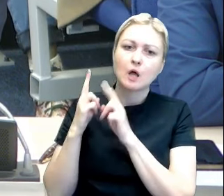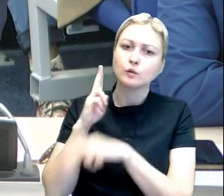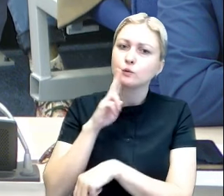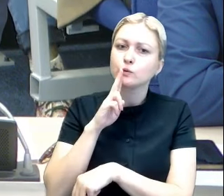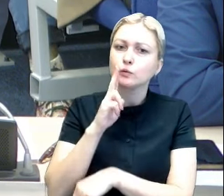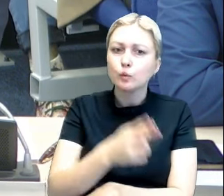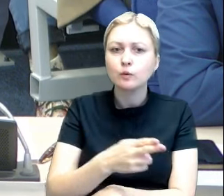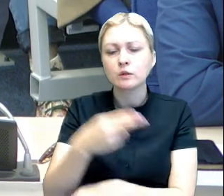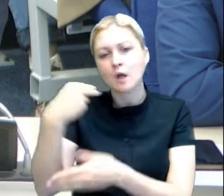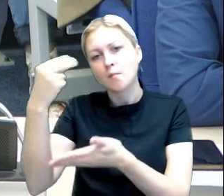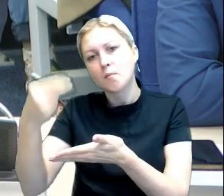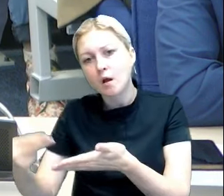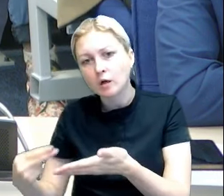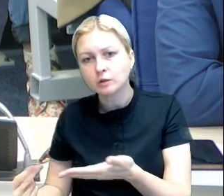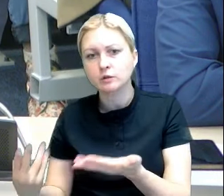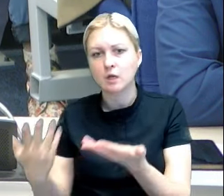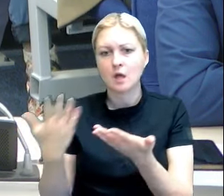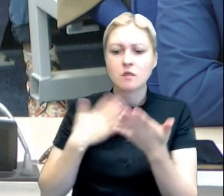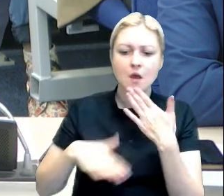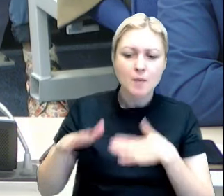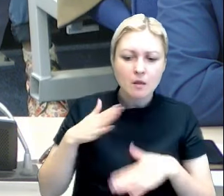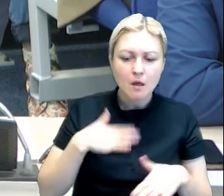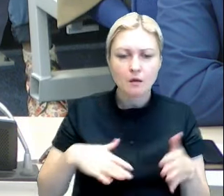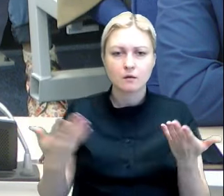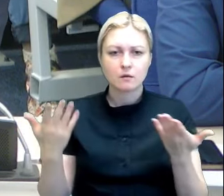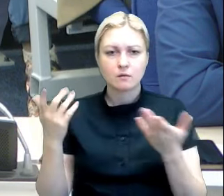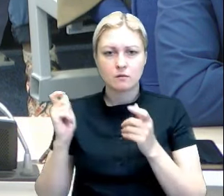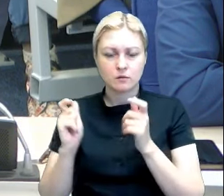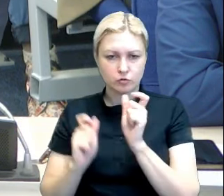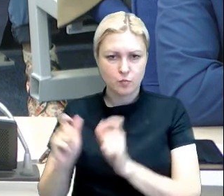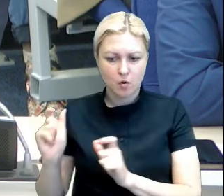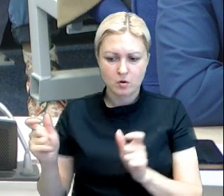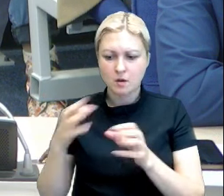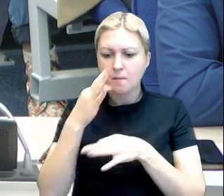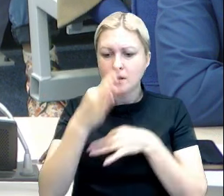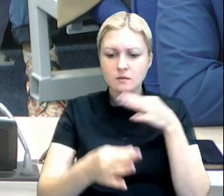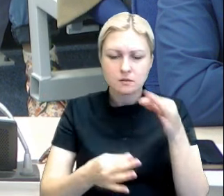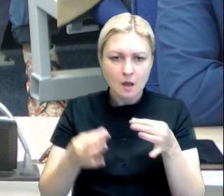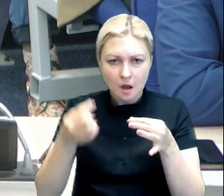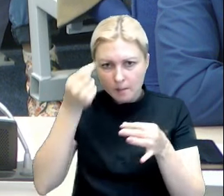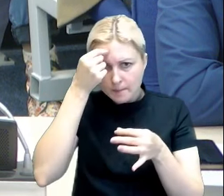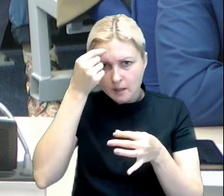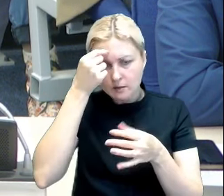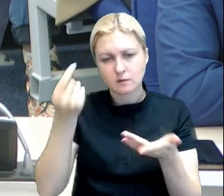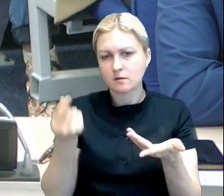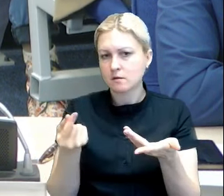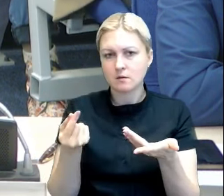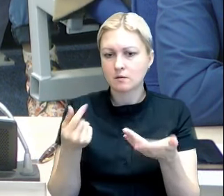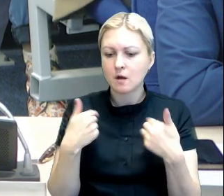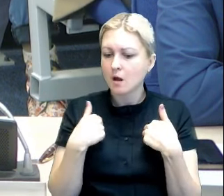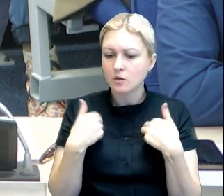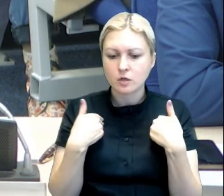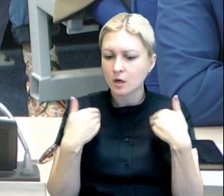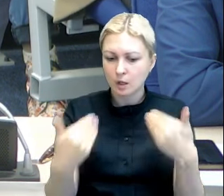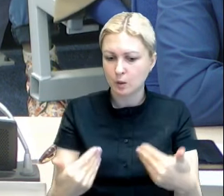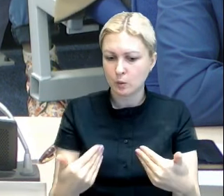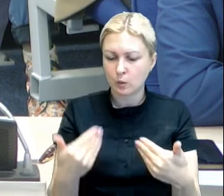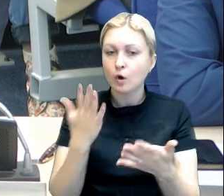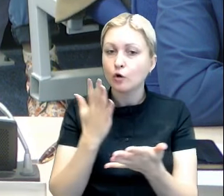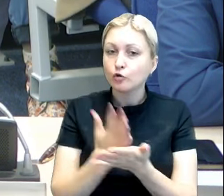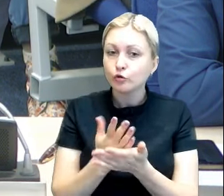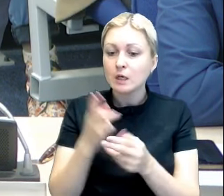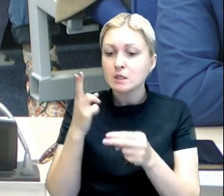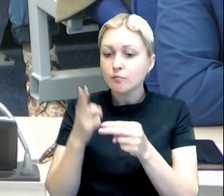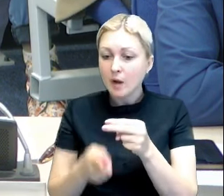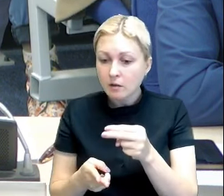rinkimai nepasitenkinusių pasisakymai ir taip toliau tai palinkėjimas yra darant tokius jautrius sprendimus